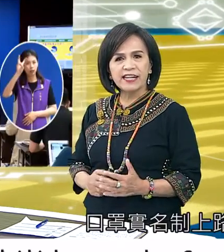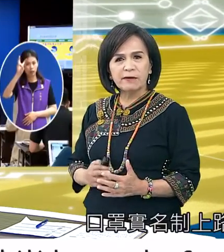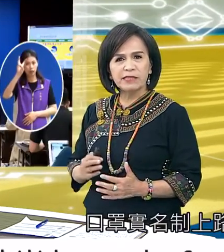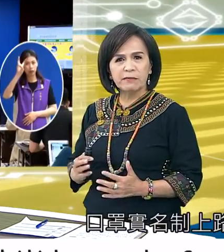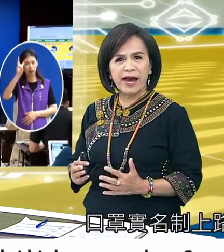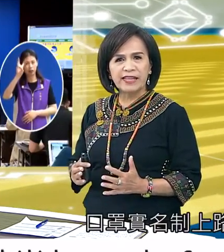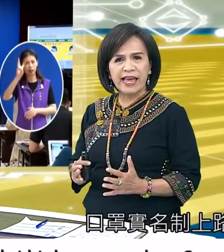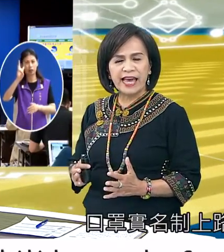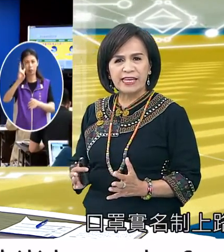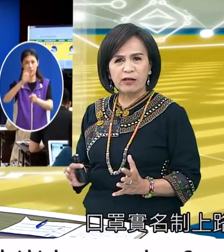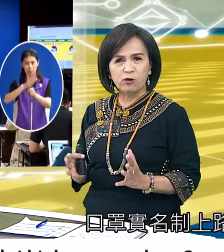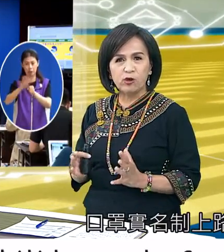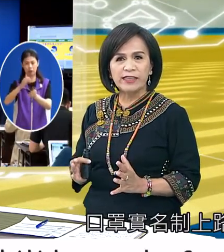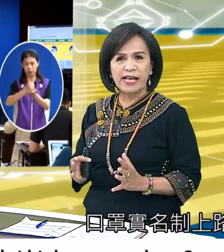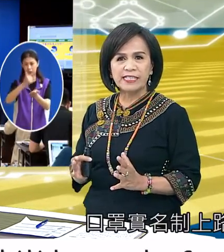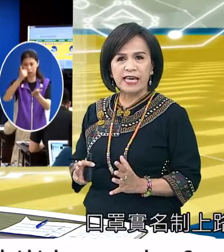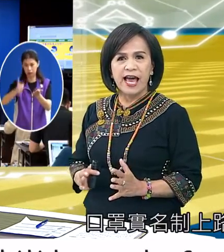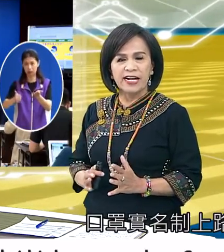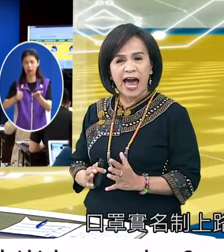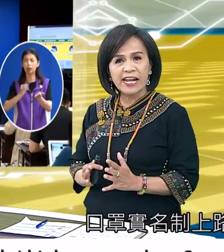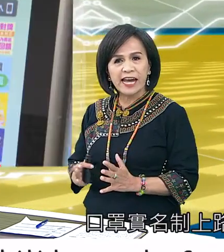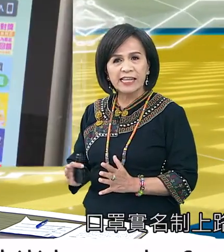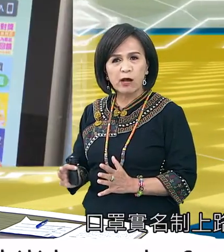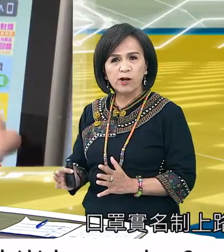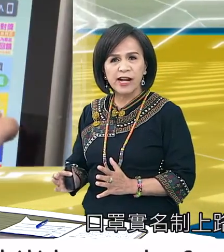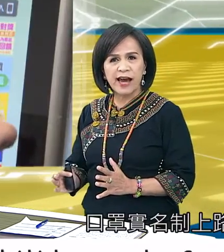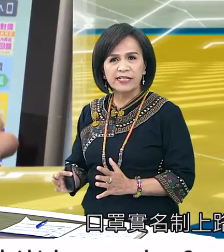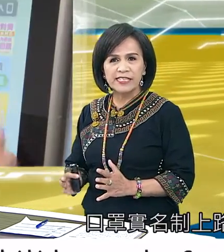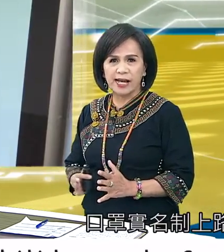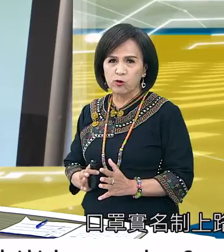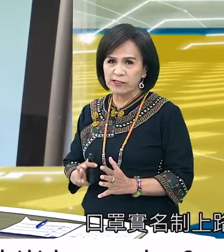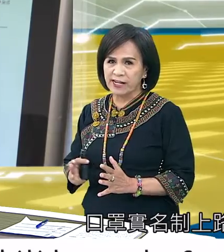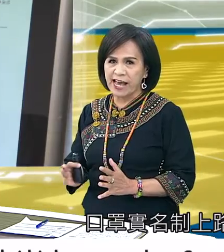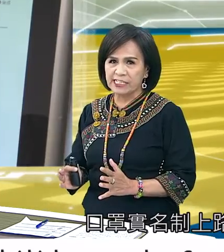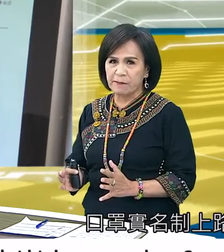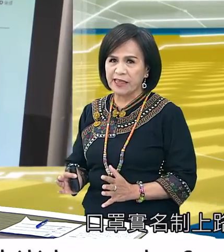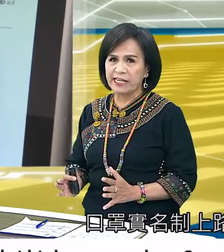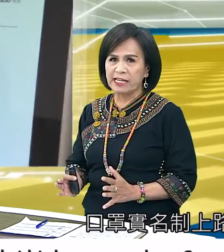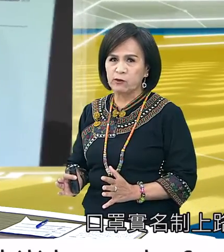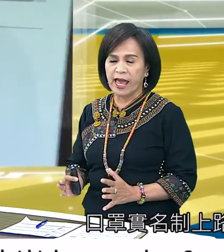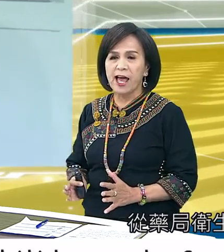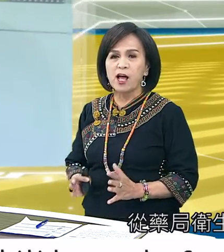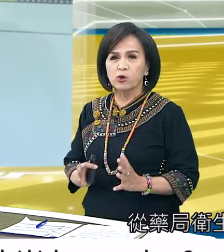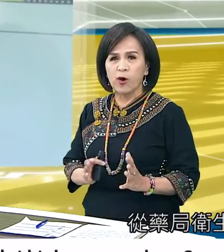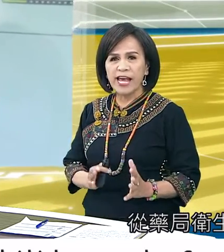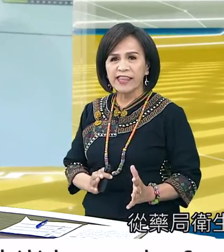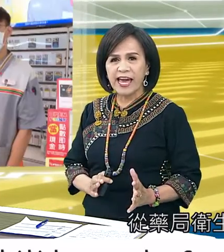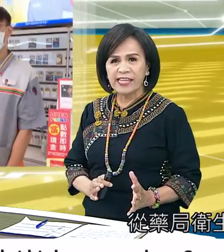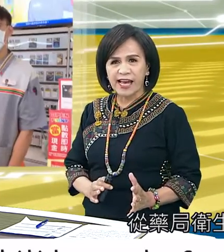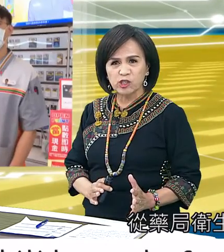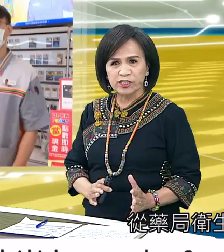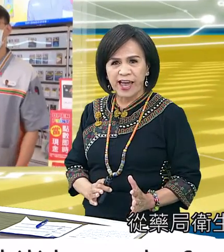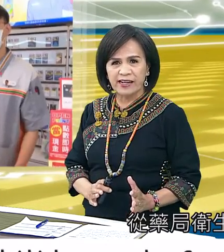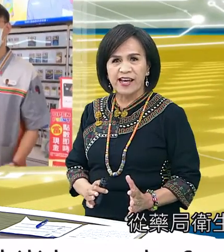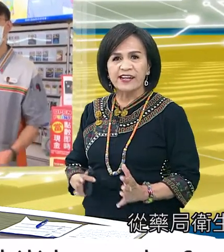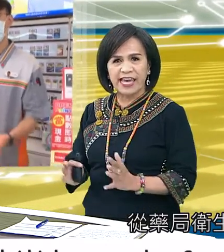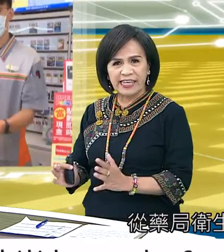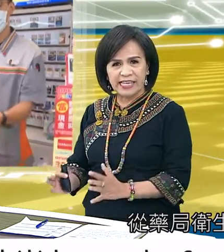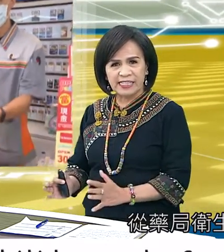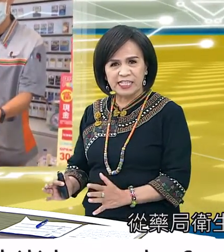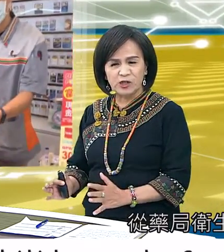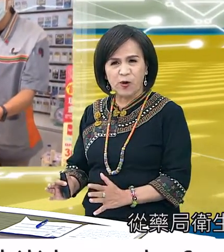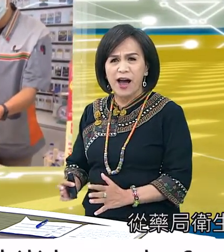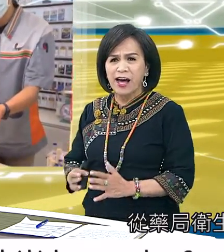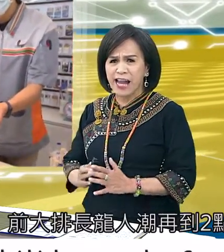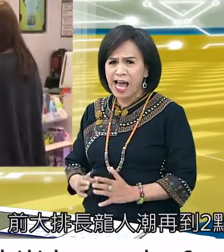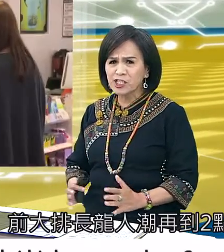Kikai ni ar tama temangan tay kay ngudoy ta si lahar kay ta kuran nagan si ka tuwa selang ay sa patagiling ko na tuwala ita kay kita kusurian kay